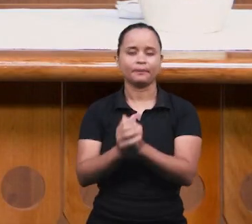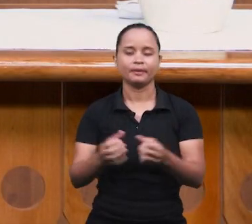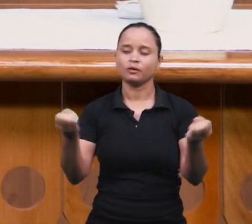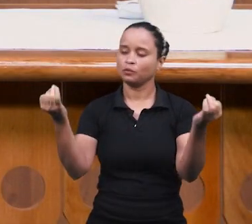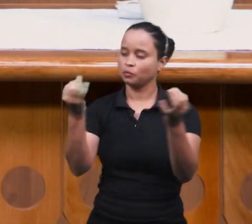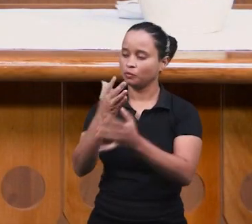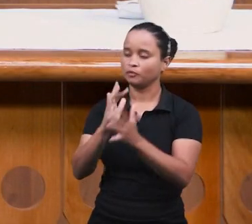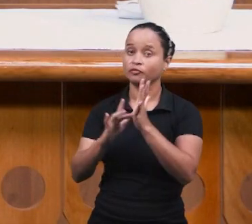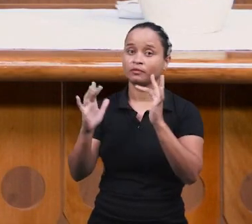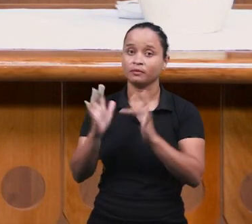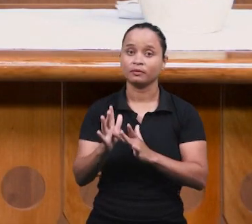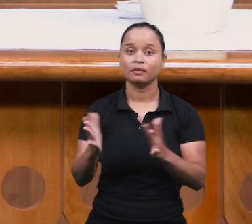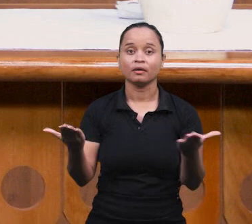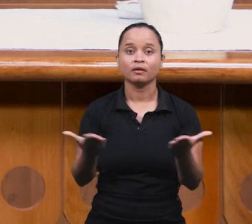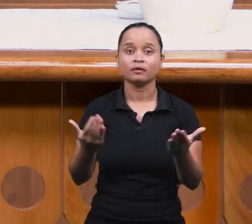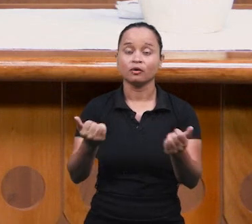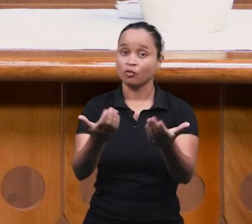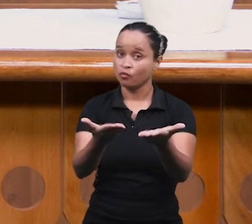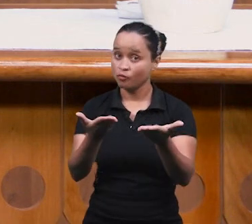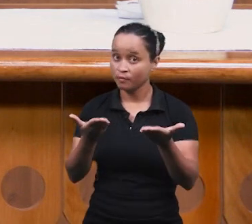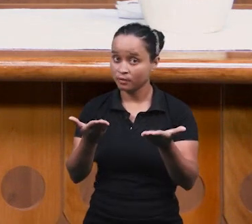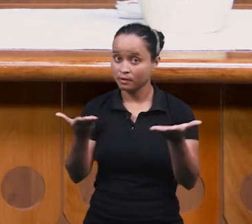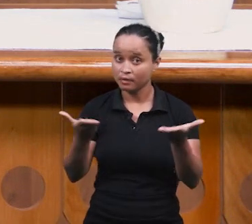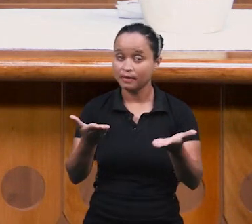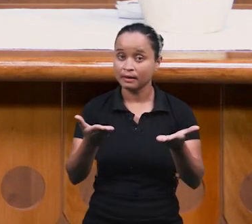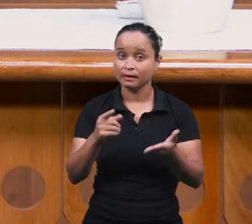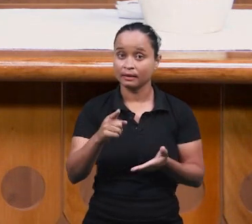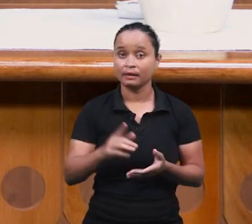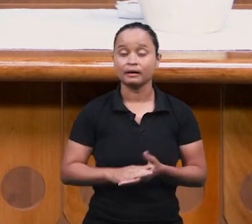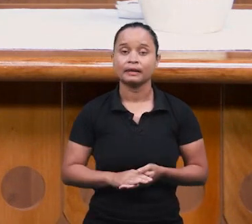Amen. Gloire à Jésus. J'invite